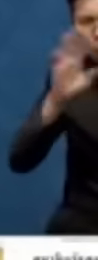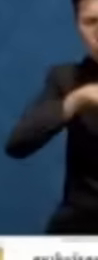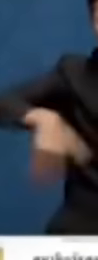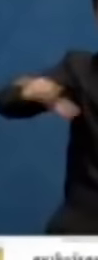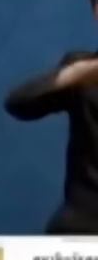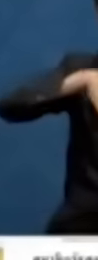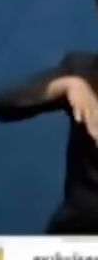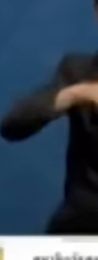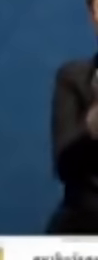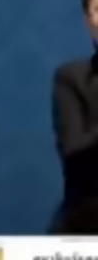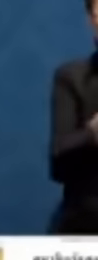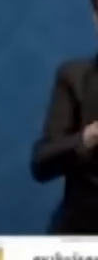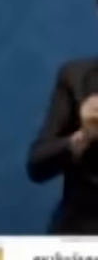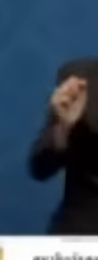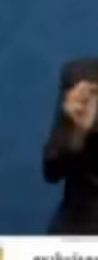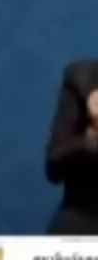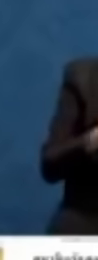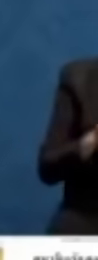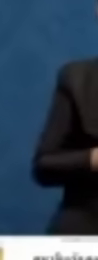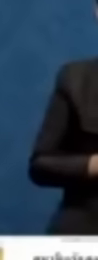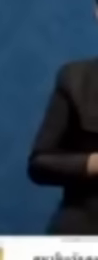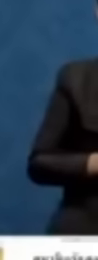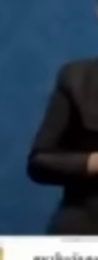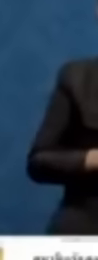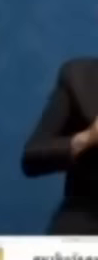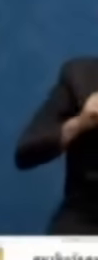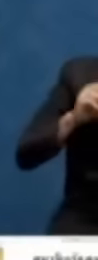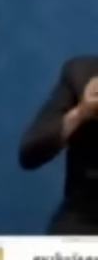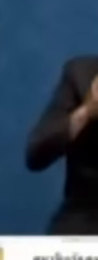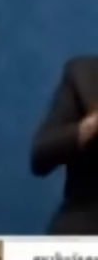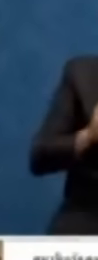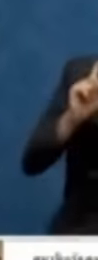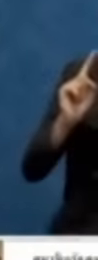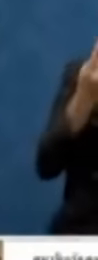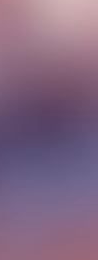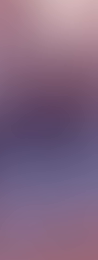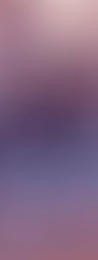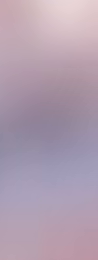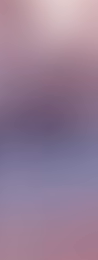กลัวยุคสมัยใหม่ขนาดนั้นเลยหรือครับขอบคุณท่านประธานครับ